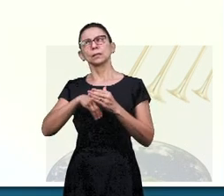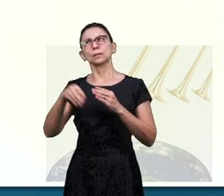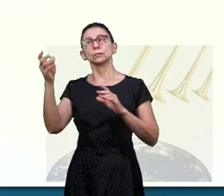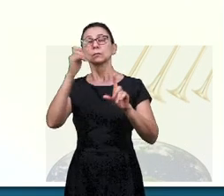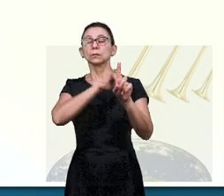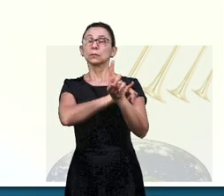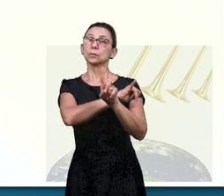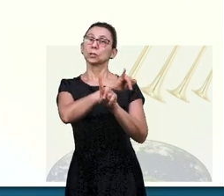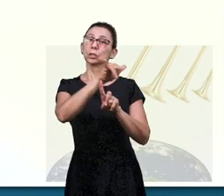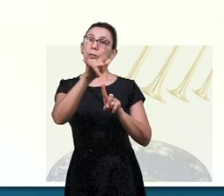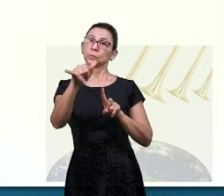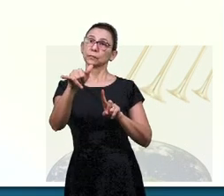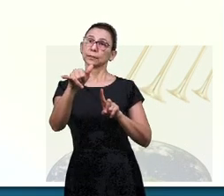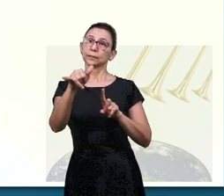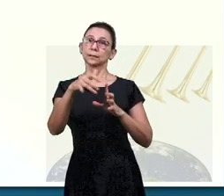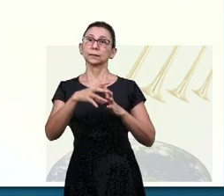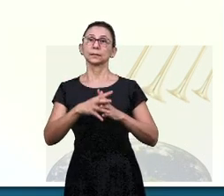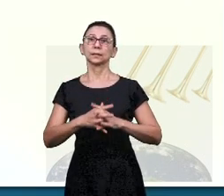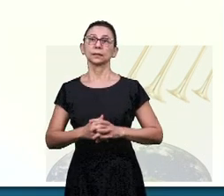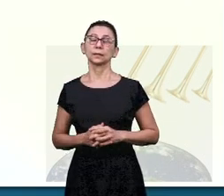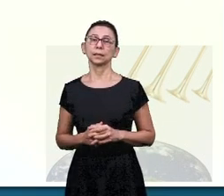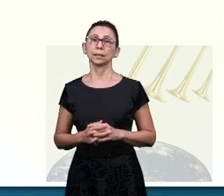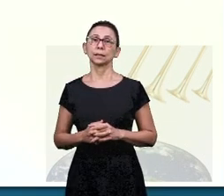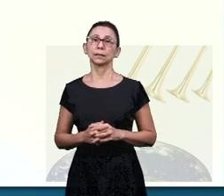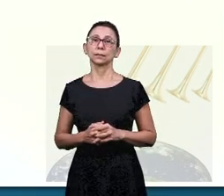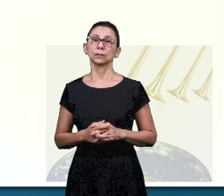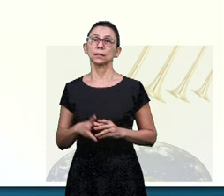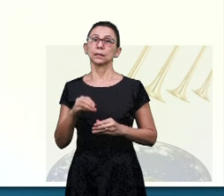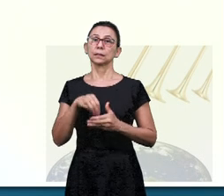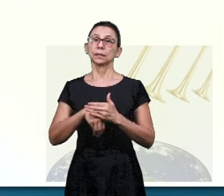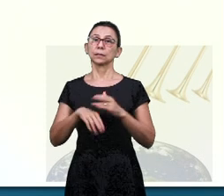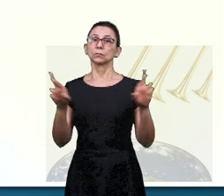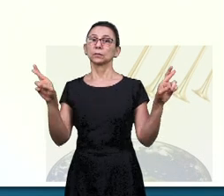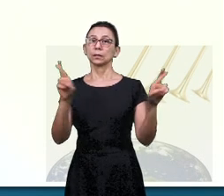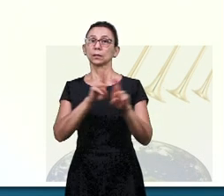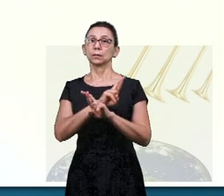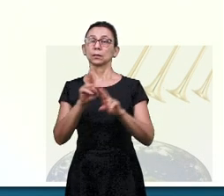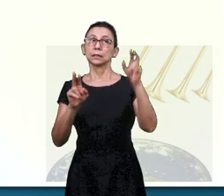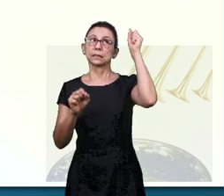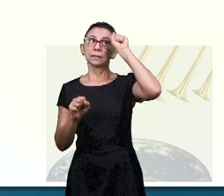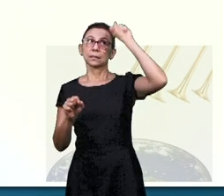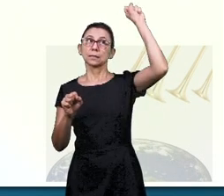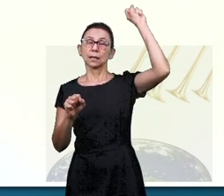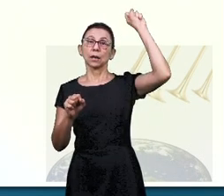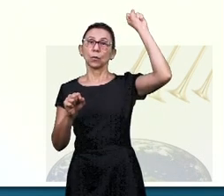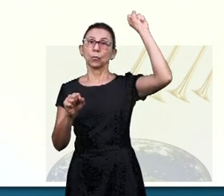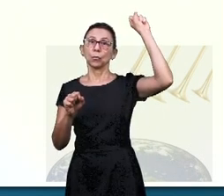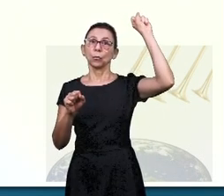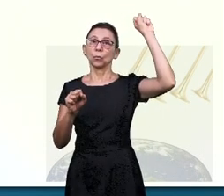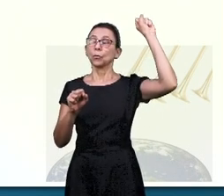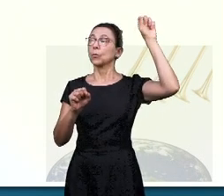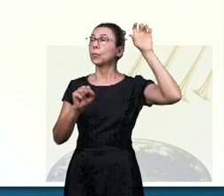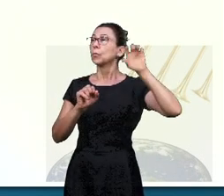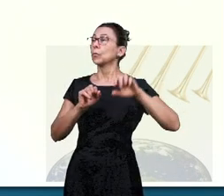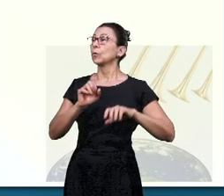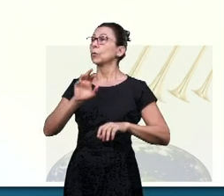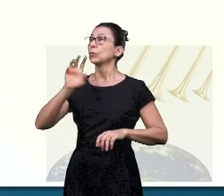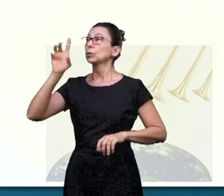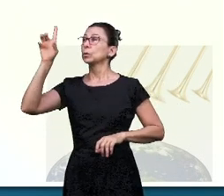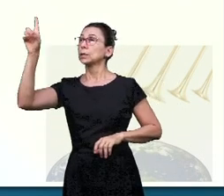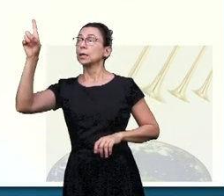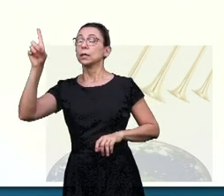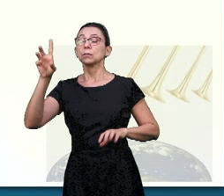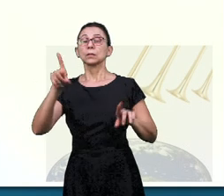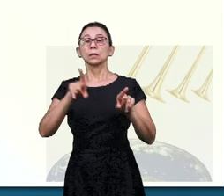caractère dans la relation de Saül avec Dieu et avec son peuple, dans